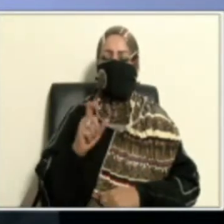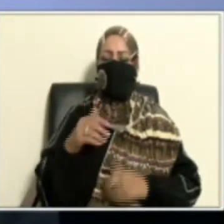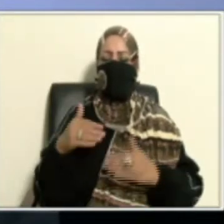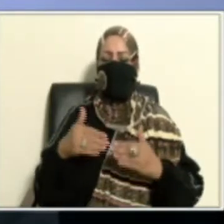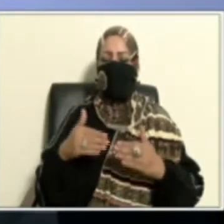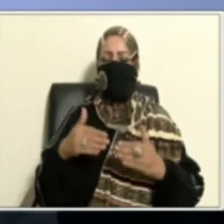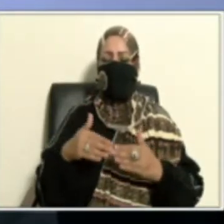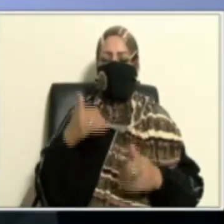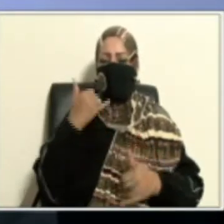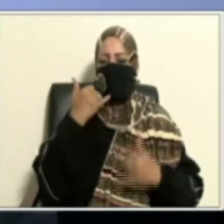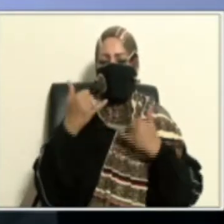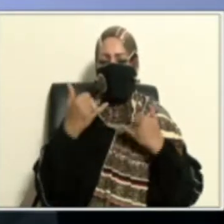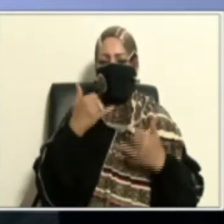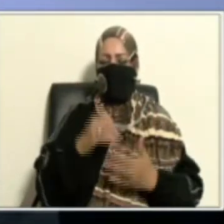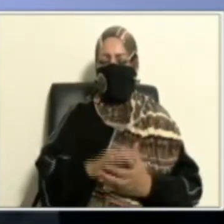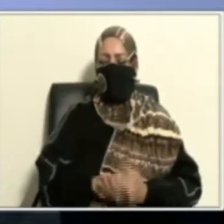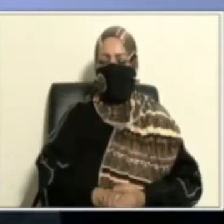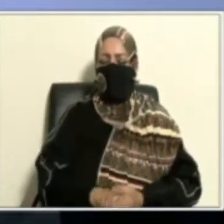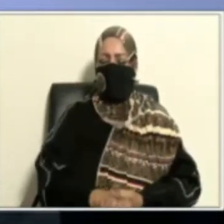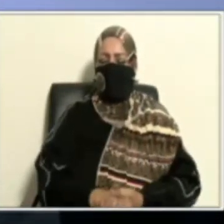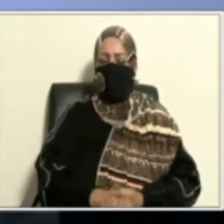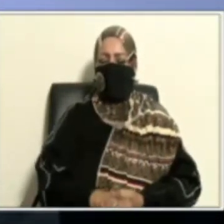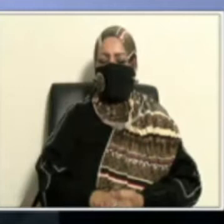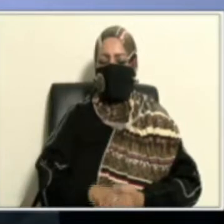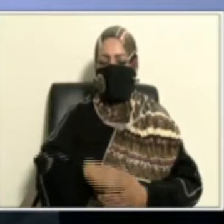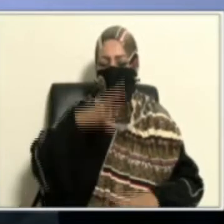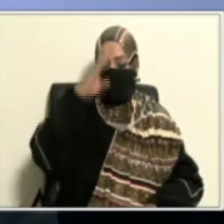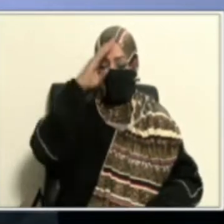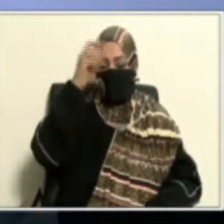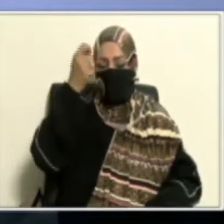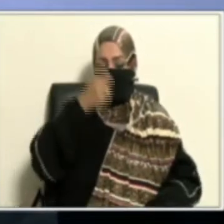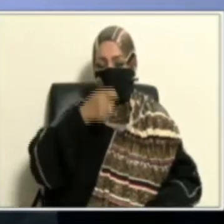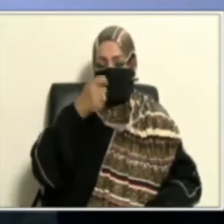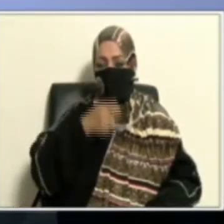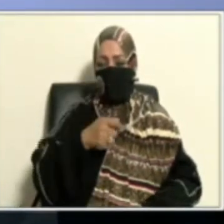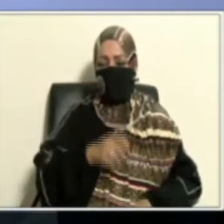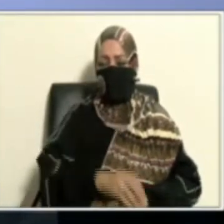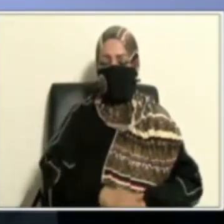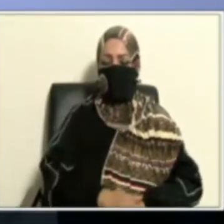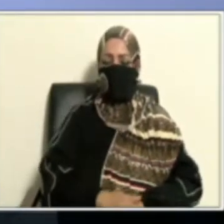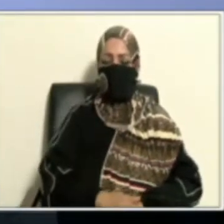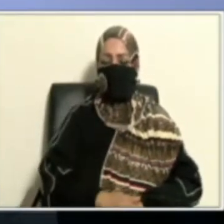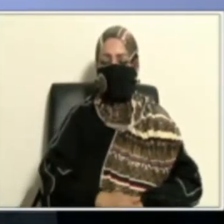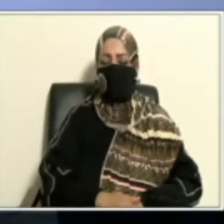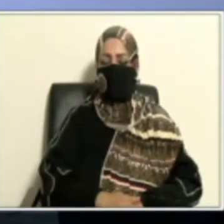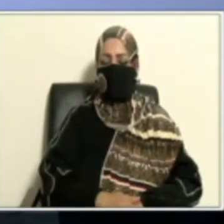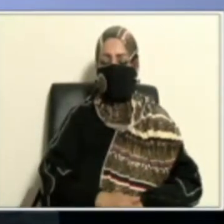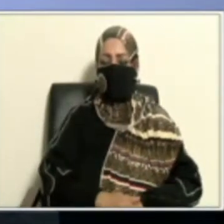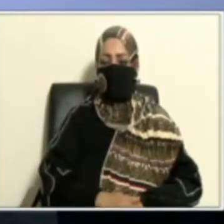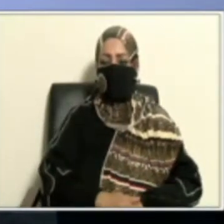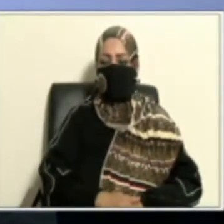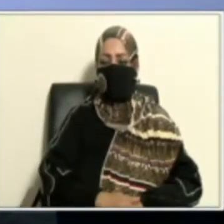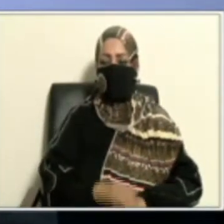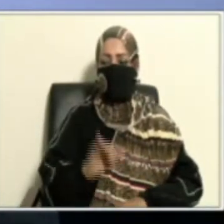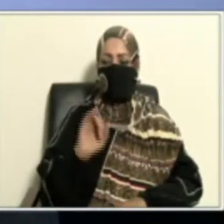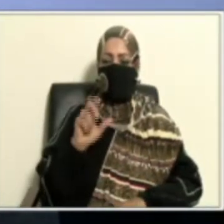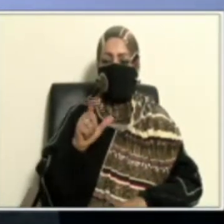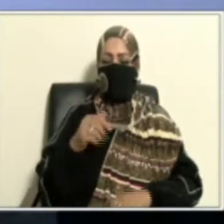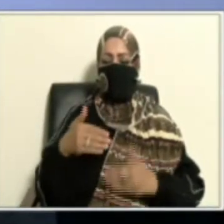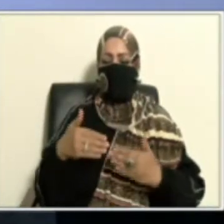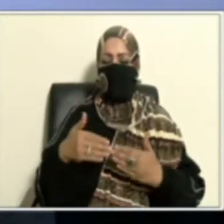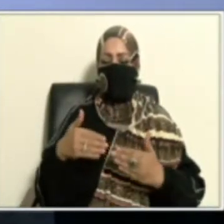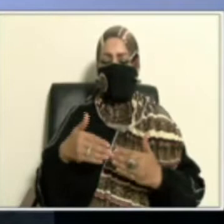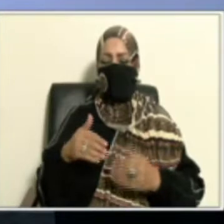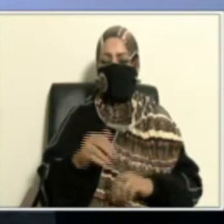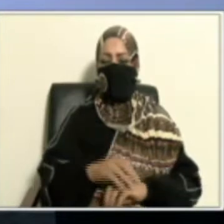أخ محمد. الأخ عمر من مصراتة. السلام عليكم ورحمة الله. وعليكم السلام ورحمة الله